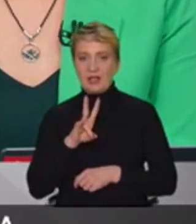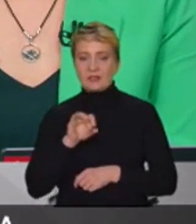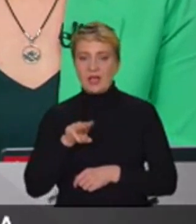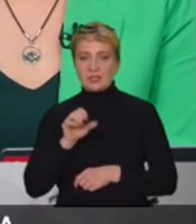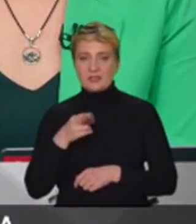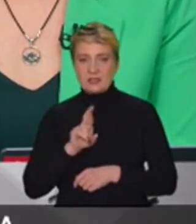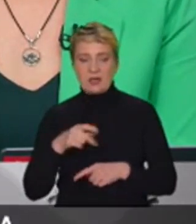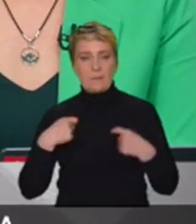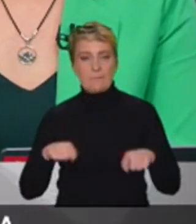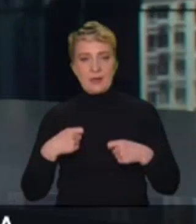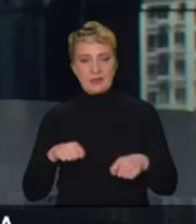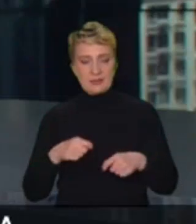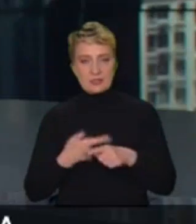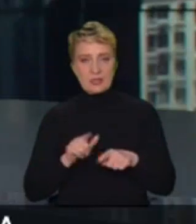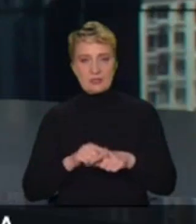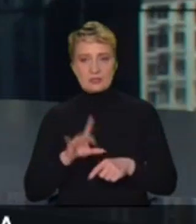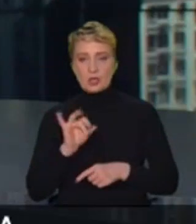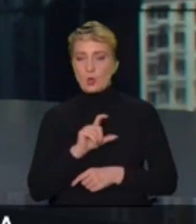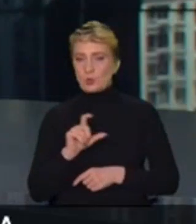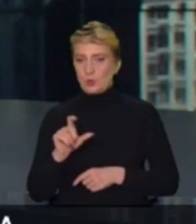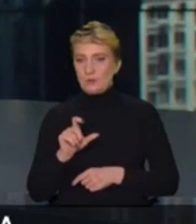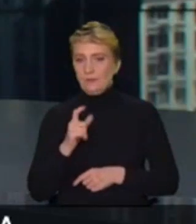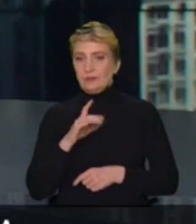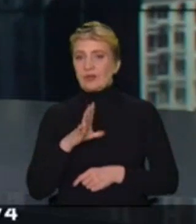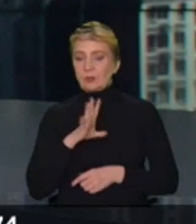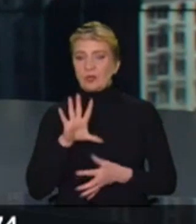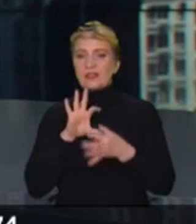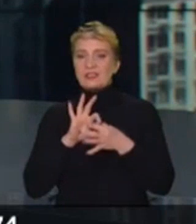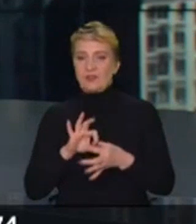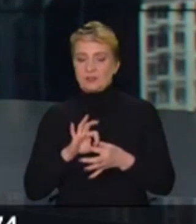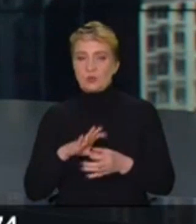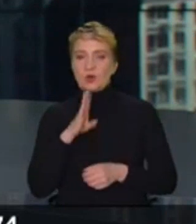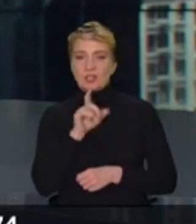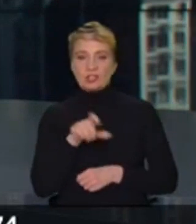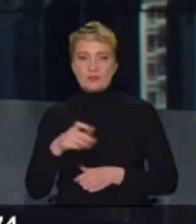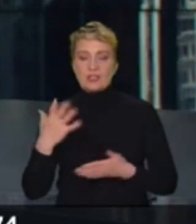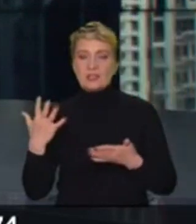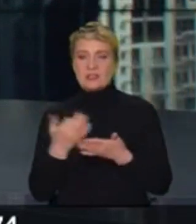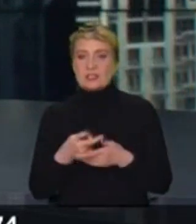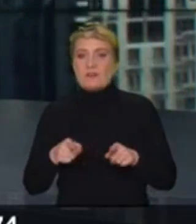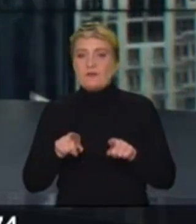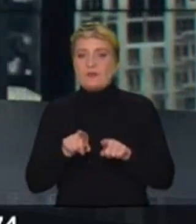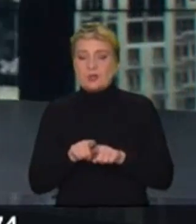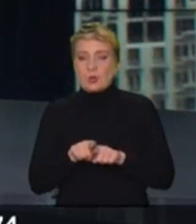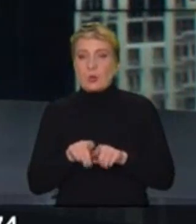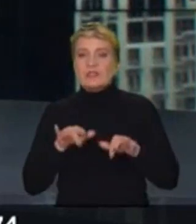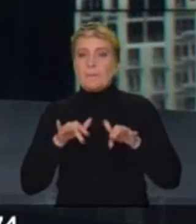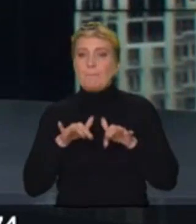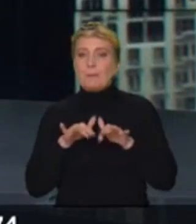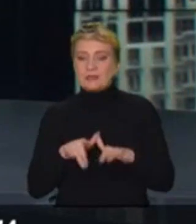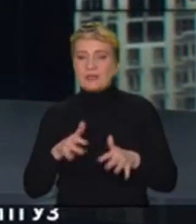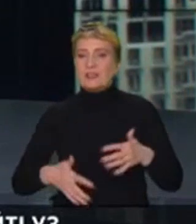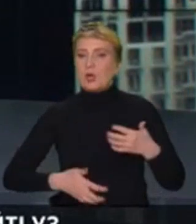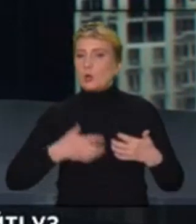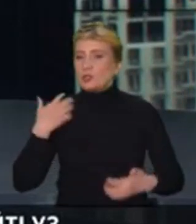СММ-менеджер, теж співзасновниця руху Тор OnlyFans, були з нами на зв'язку. Бачите, дівчата знайшли такий спосіб. По суті, як я і сказала, вони роздягаються